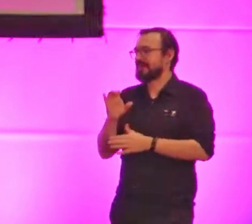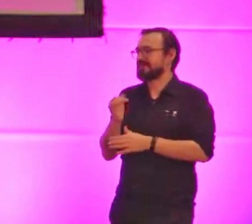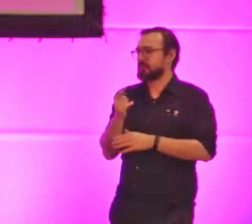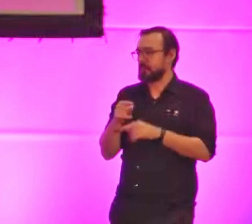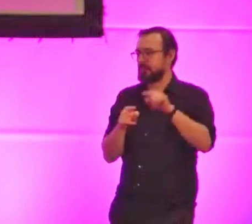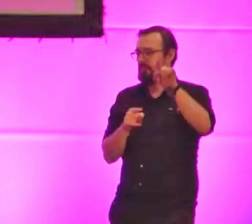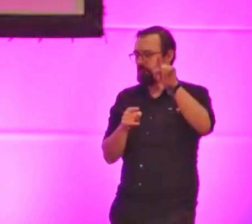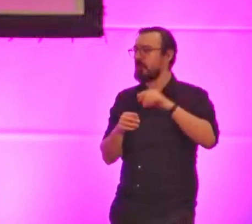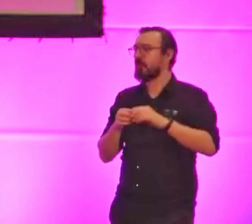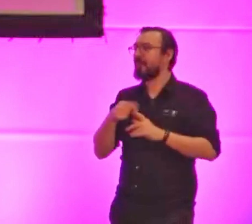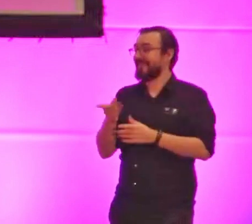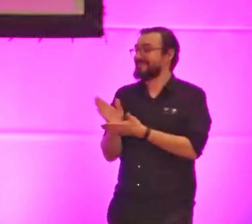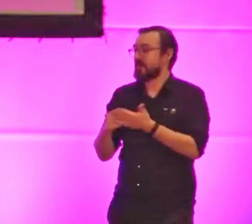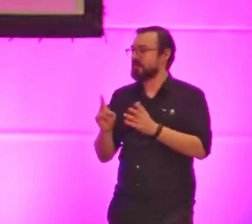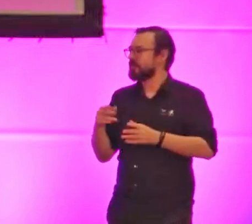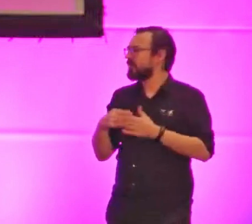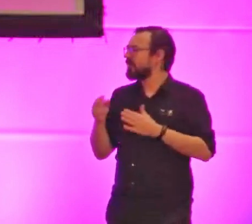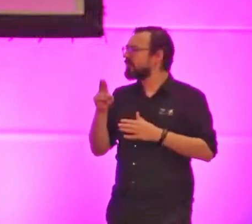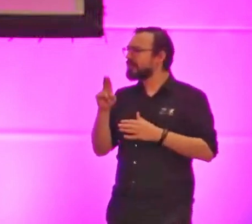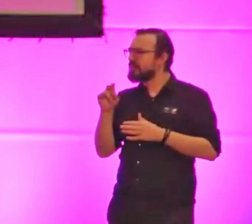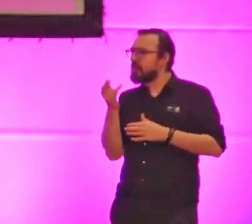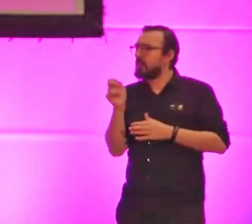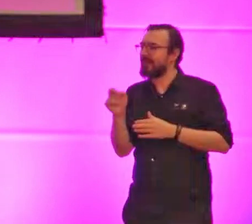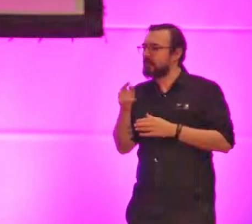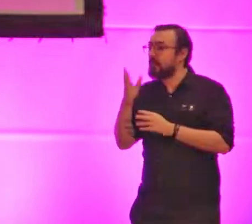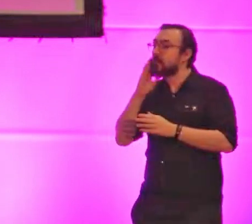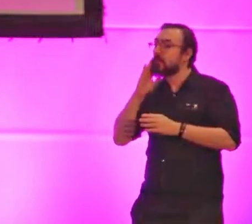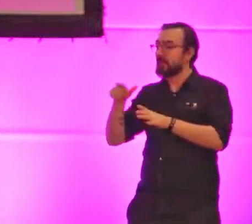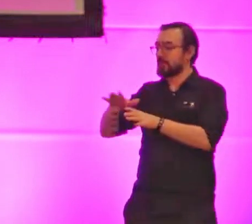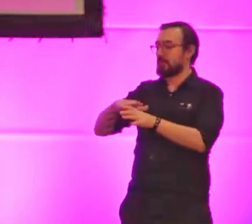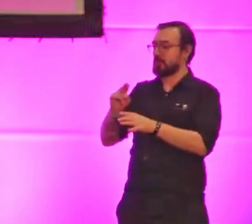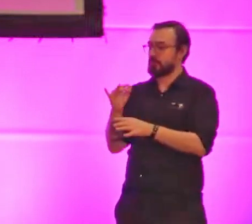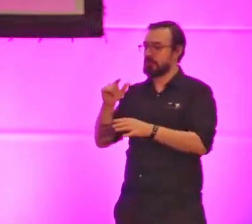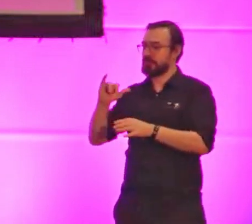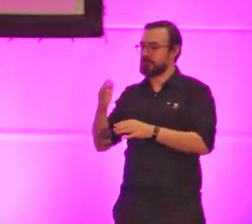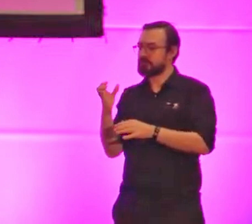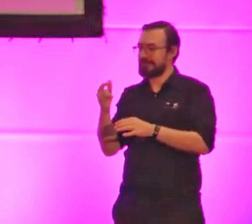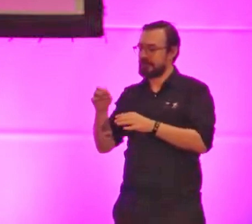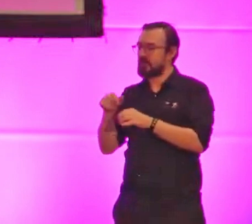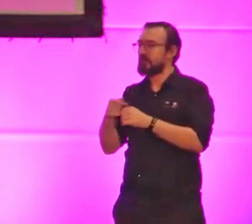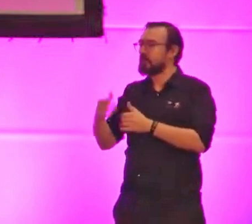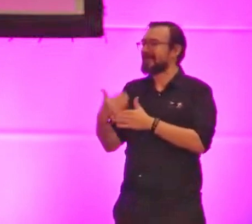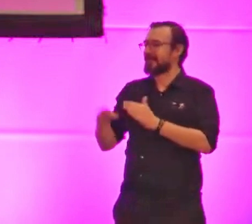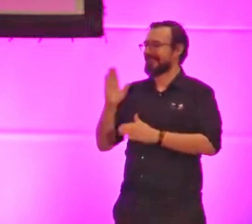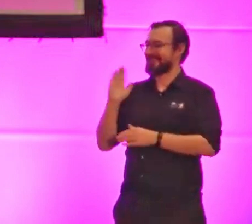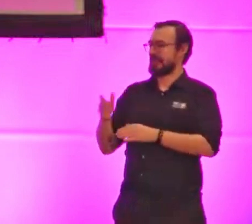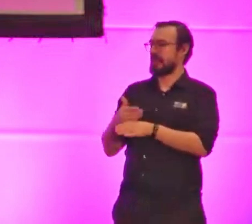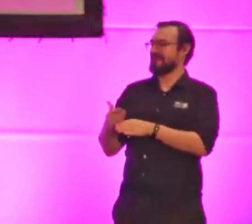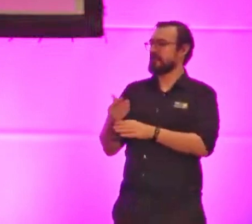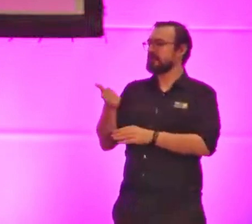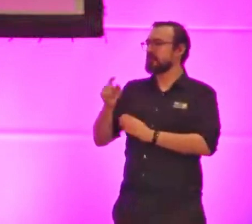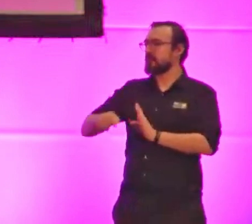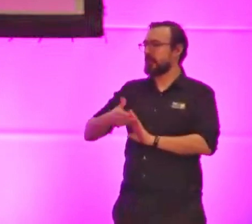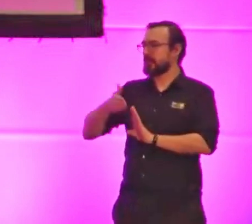De här delarna var en befolkning som heter Nour, som är de som bor i Unity State. Men de redan direkt efter